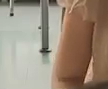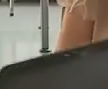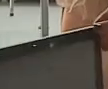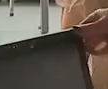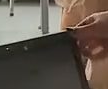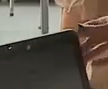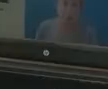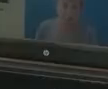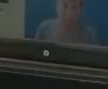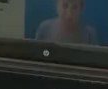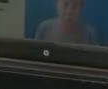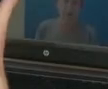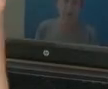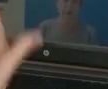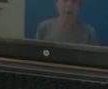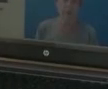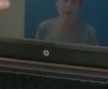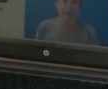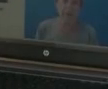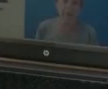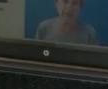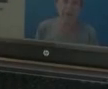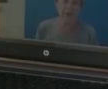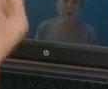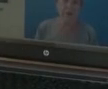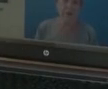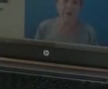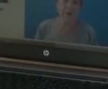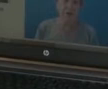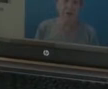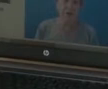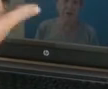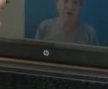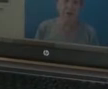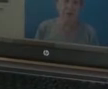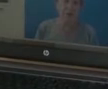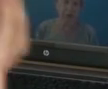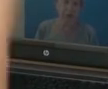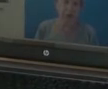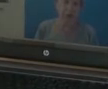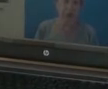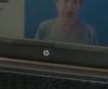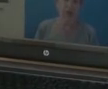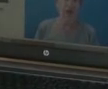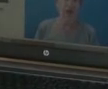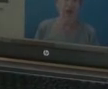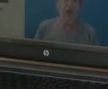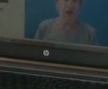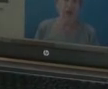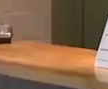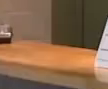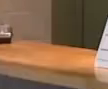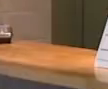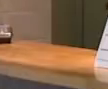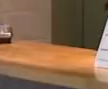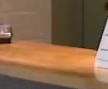Napis: dbamy o dostępność tłumaczy języka migowego. W wybranych instytucjach miejskich instalujemy pętle indukcyjne. Starszy